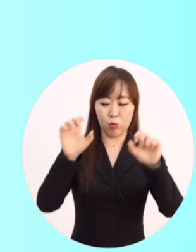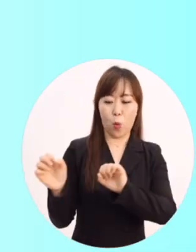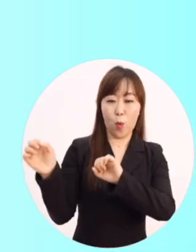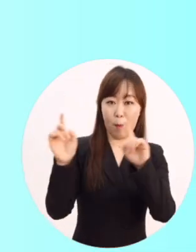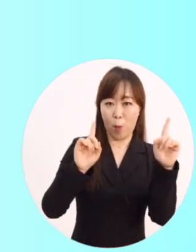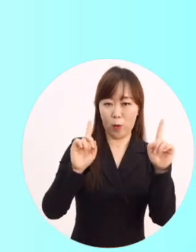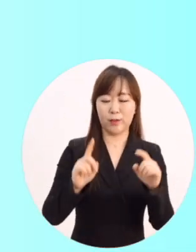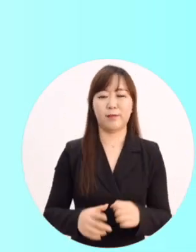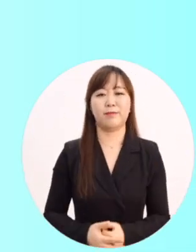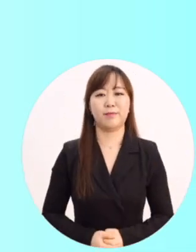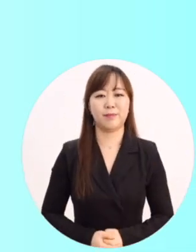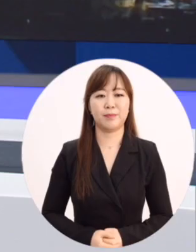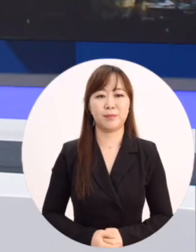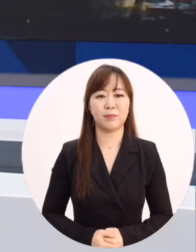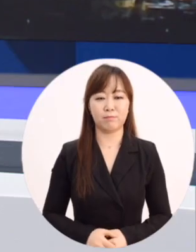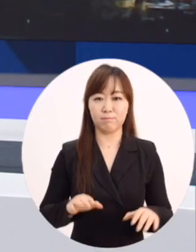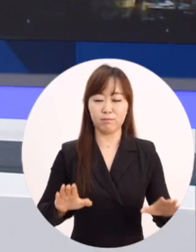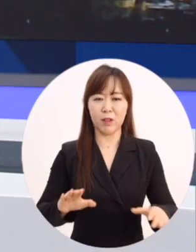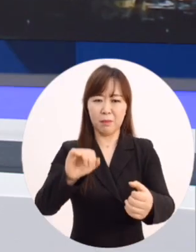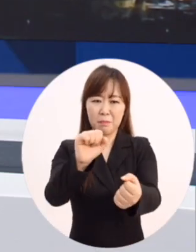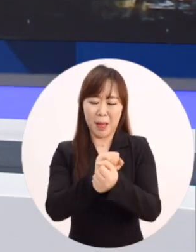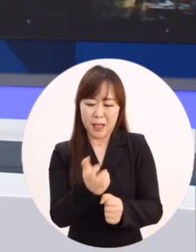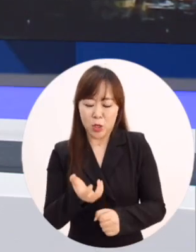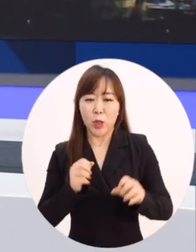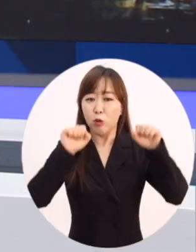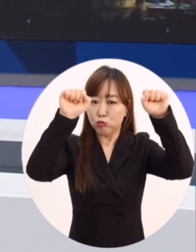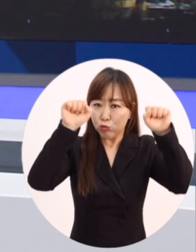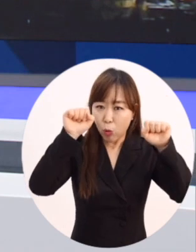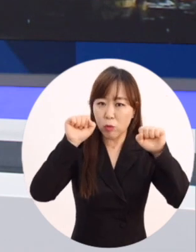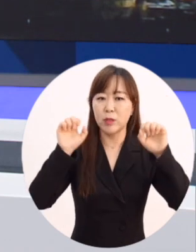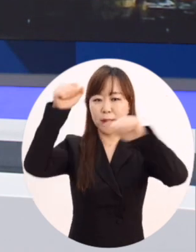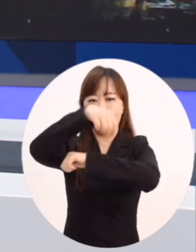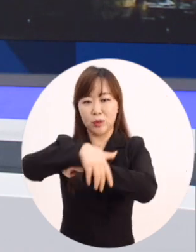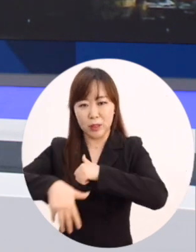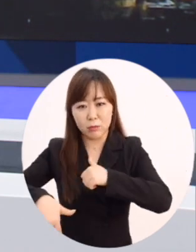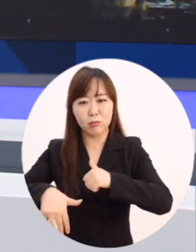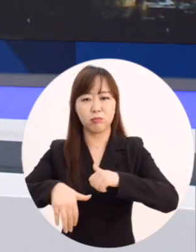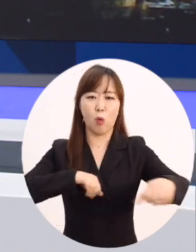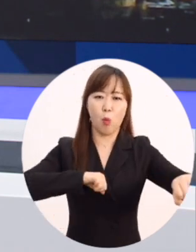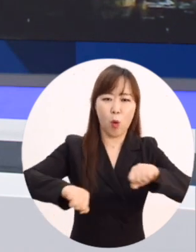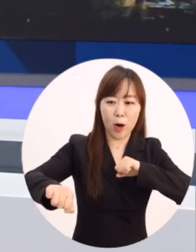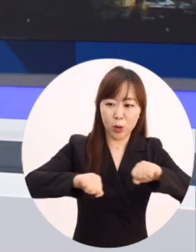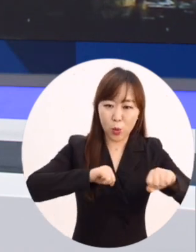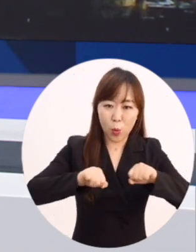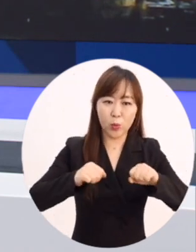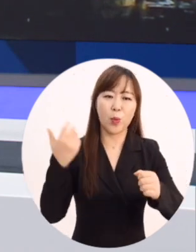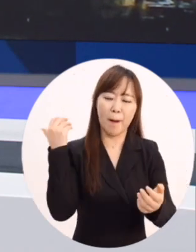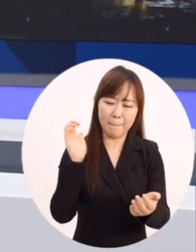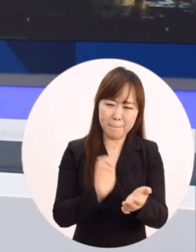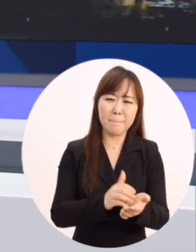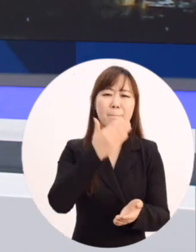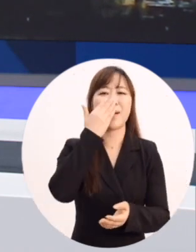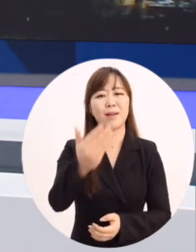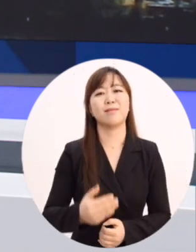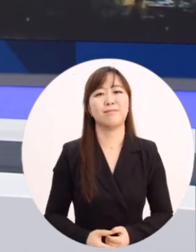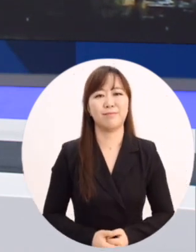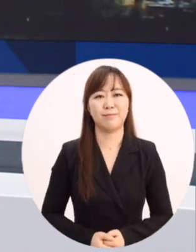운동 회복. 이제 감염 전의 운동, 스포츠, 활동 수준으로